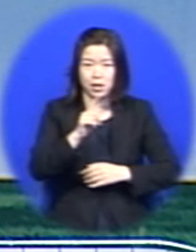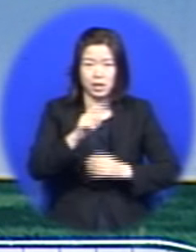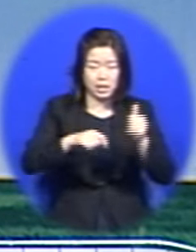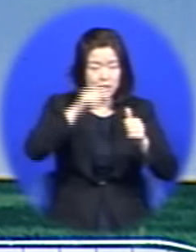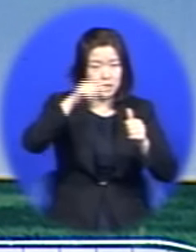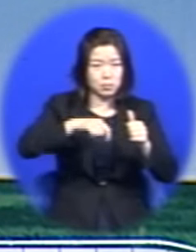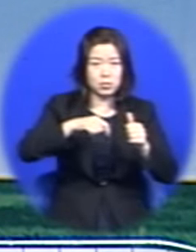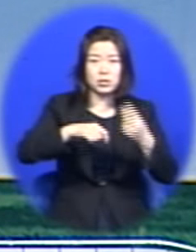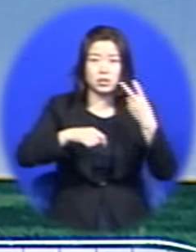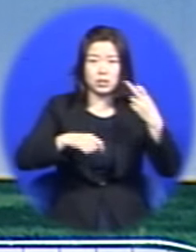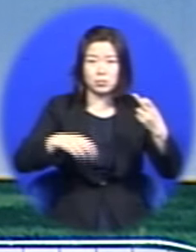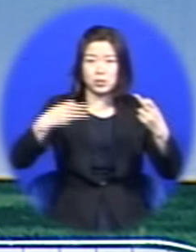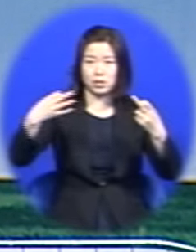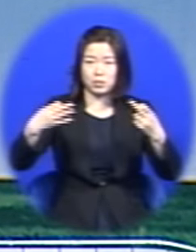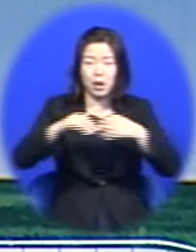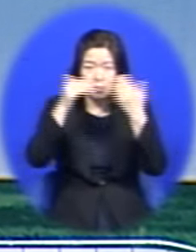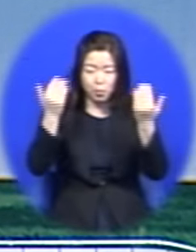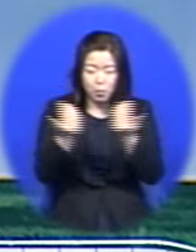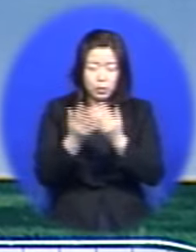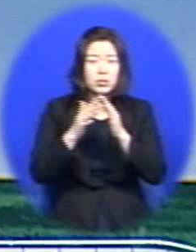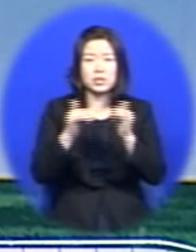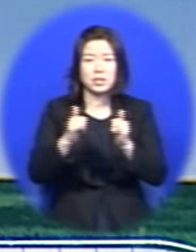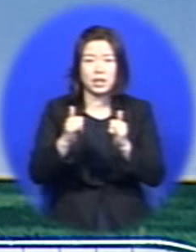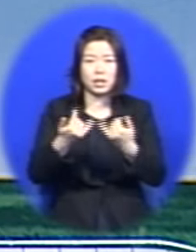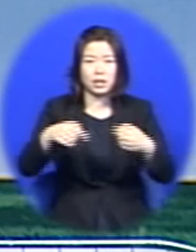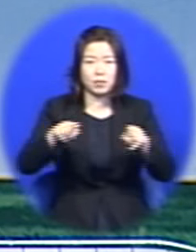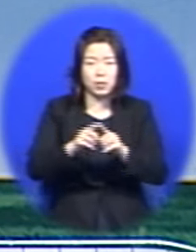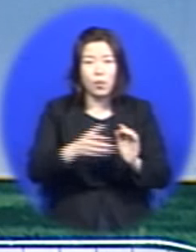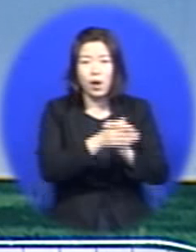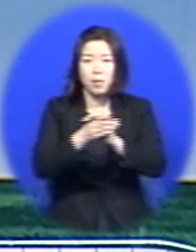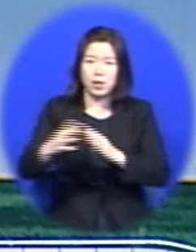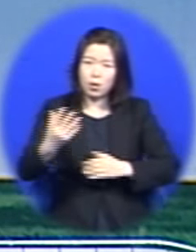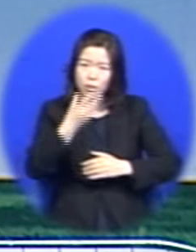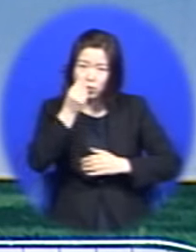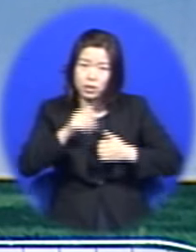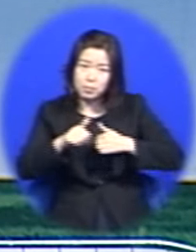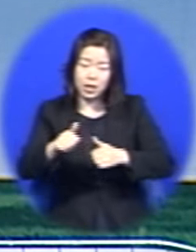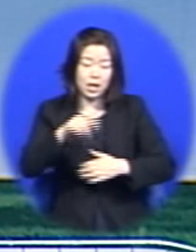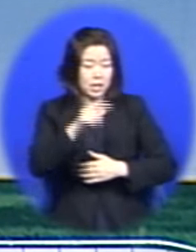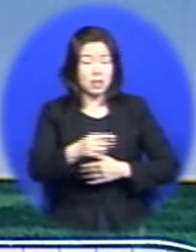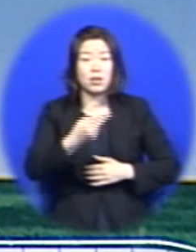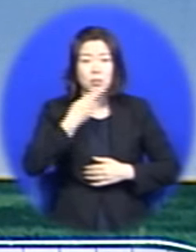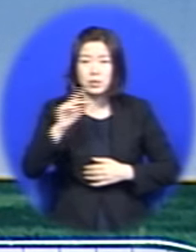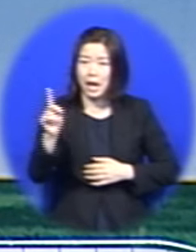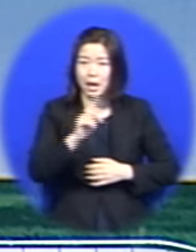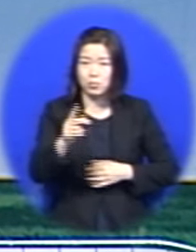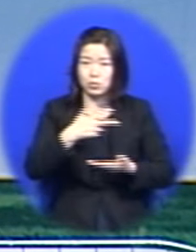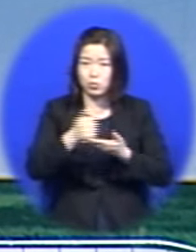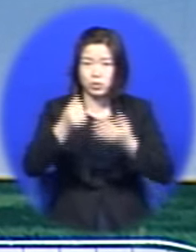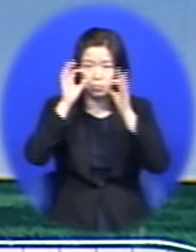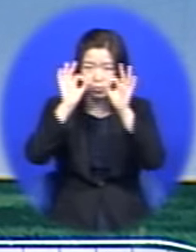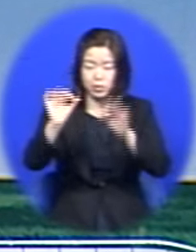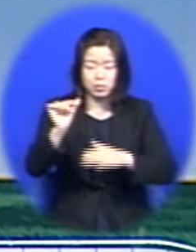14절에 모든 사람과 더불어 화평함과 거룩함을 따르라. 이것이 없이는 아무도 주를 보지